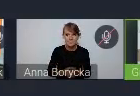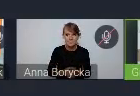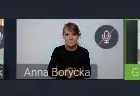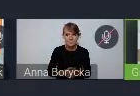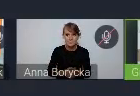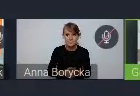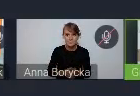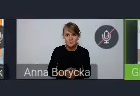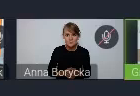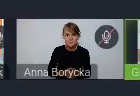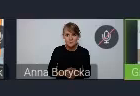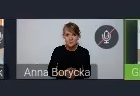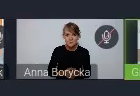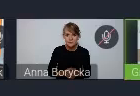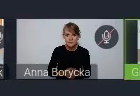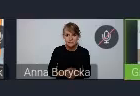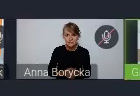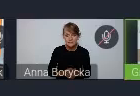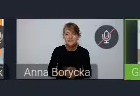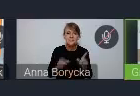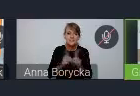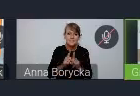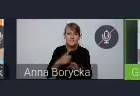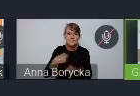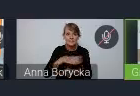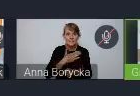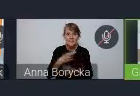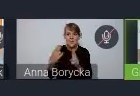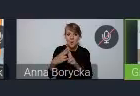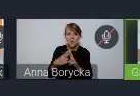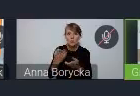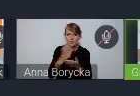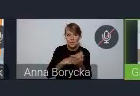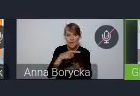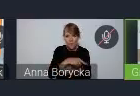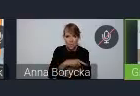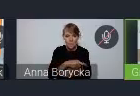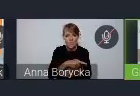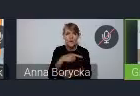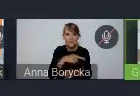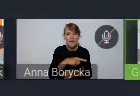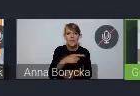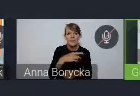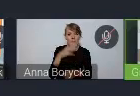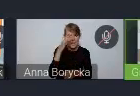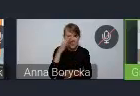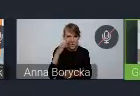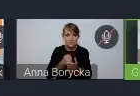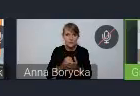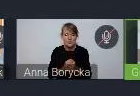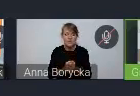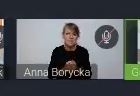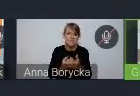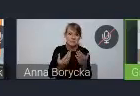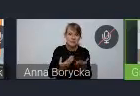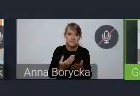Możliwe, znaczy też pozostajemy też oczywiście w kontakcie z działem merytorycznym, właśnie tak jak Kasia wspomniała, czy są